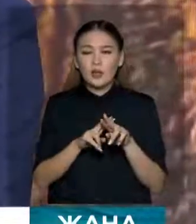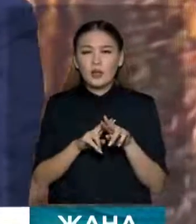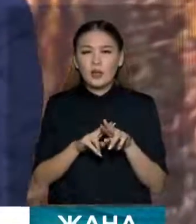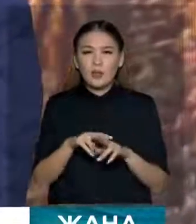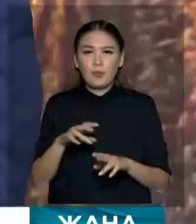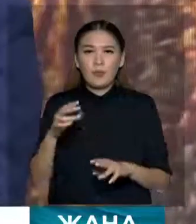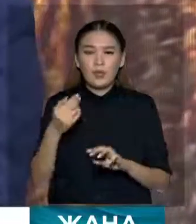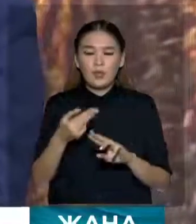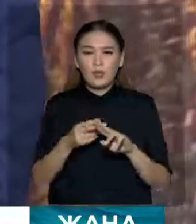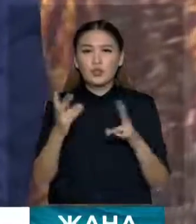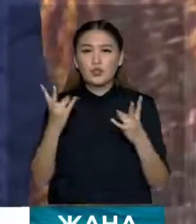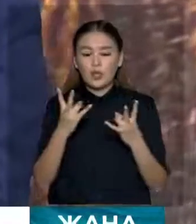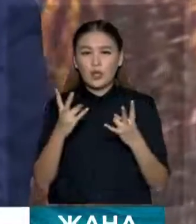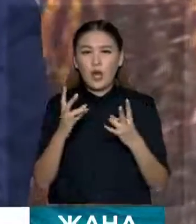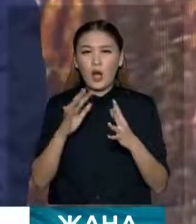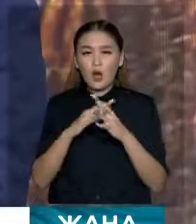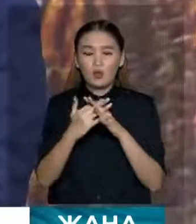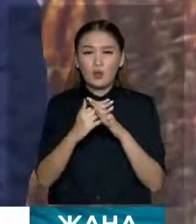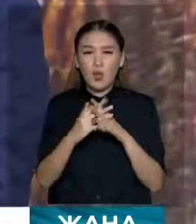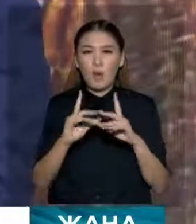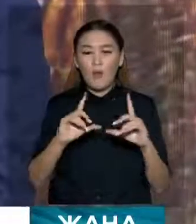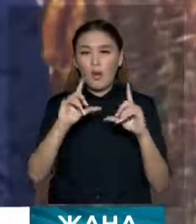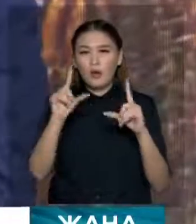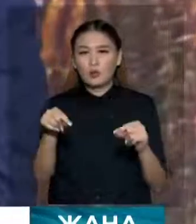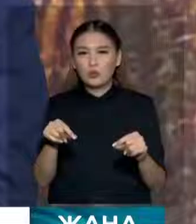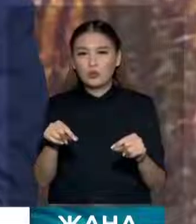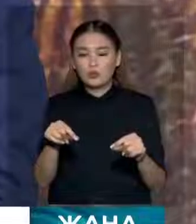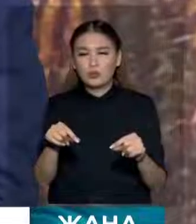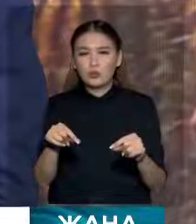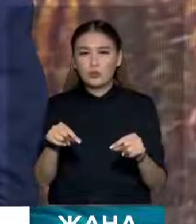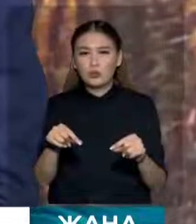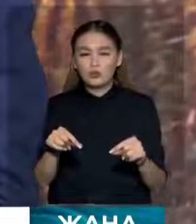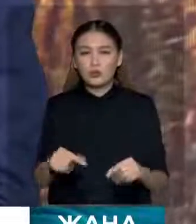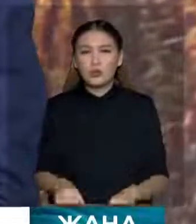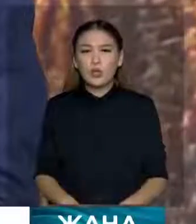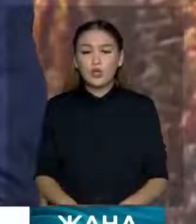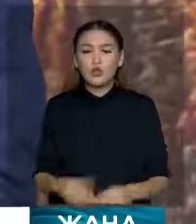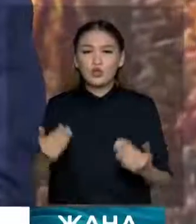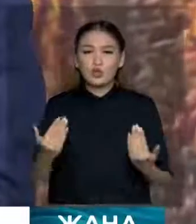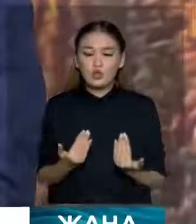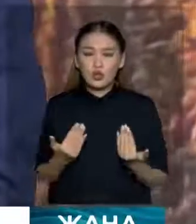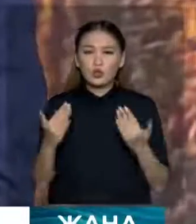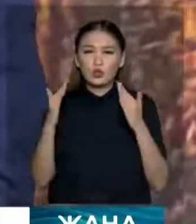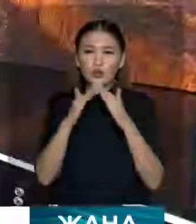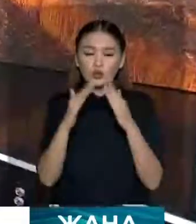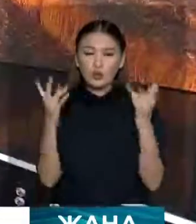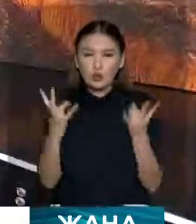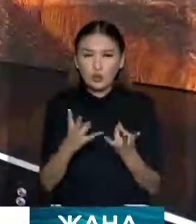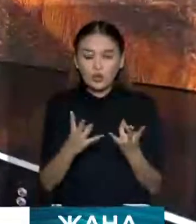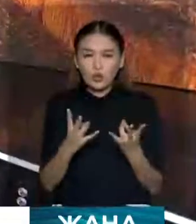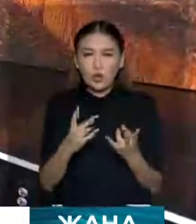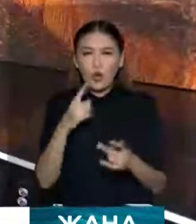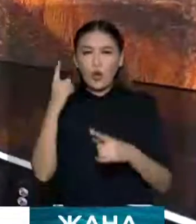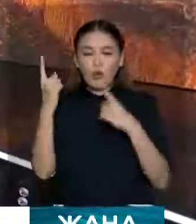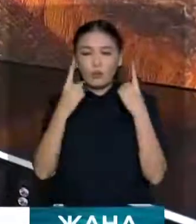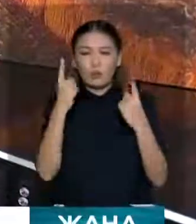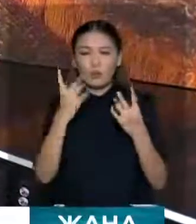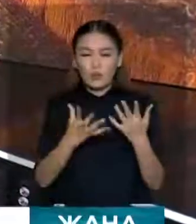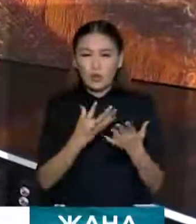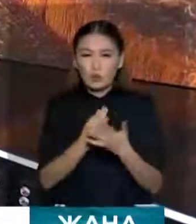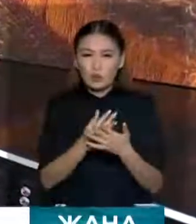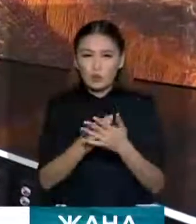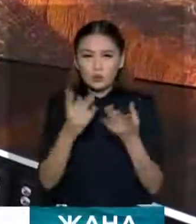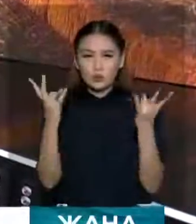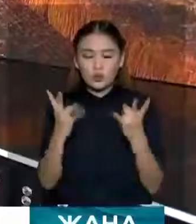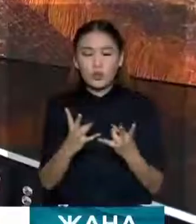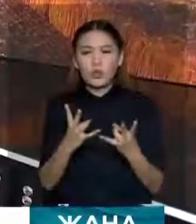Әрине жағдай жасауымыз керек. Ауылға бару үшін жаңа тұратын үй керек. Коммуналдық жағдай жасауымыз керек. Содан кейін